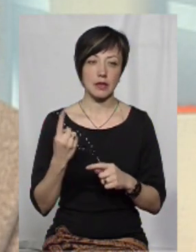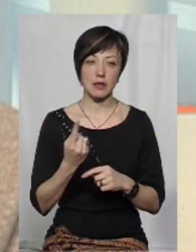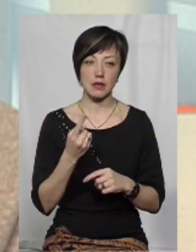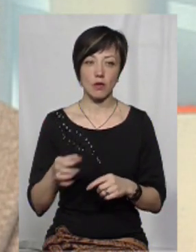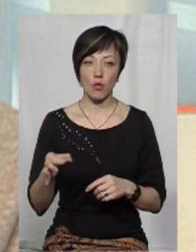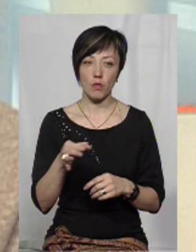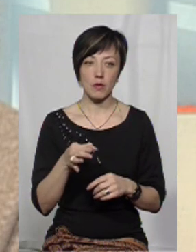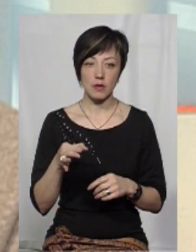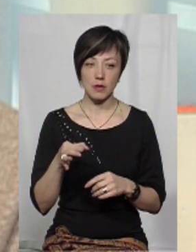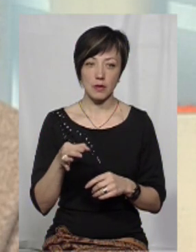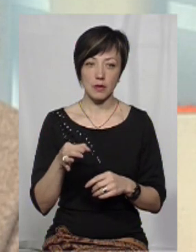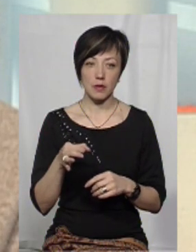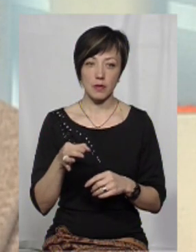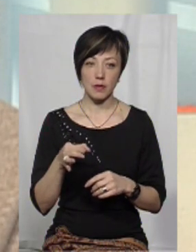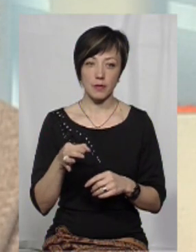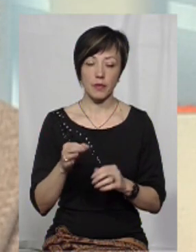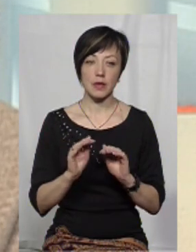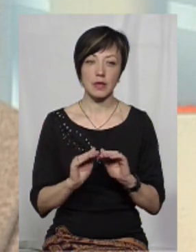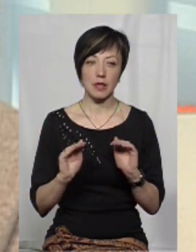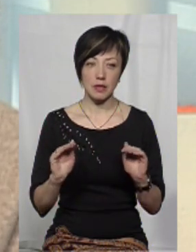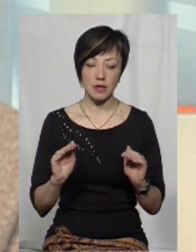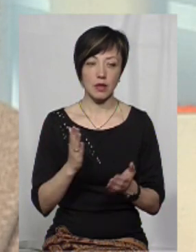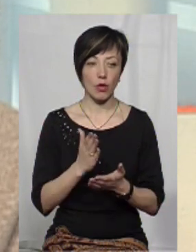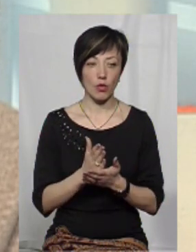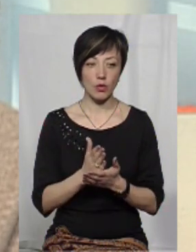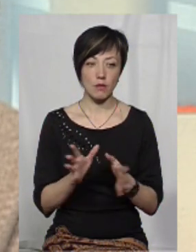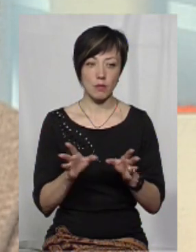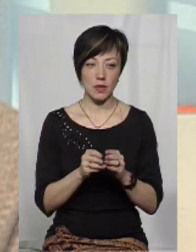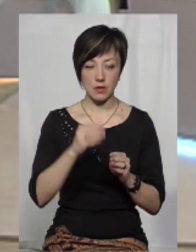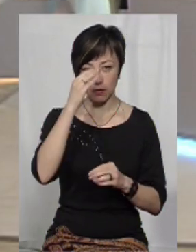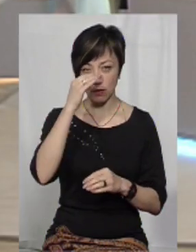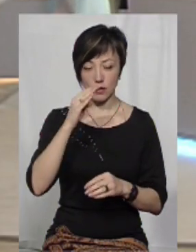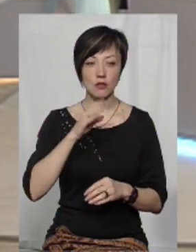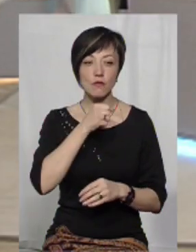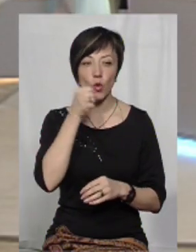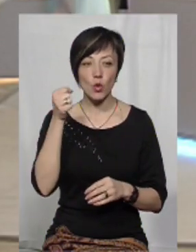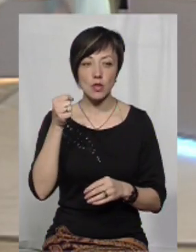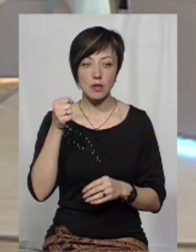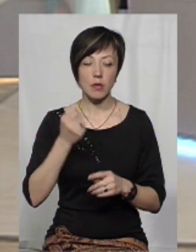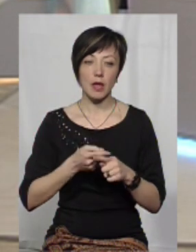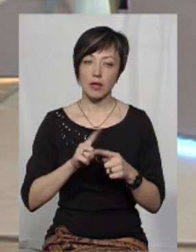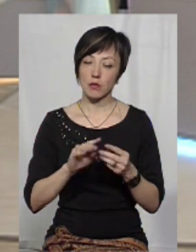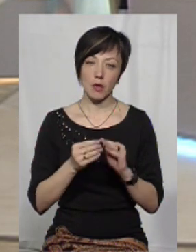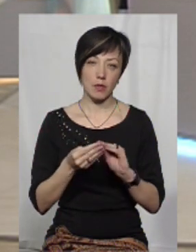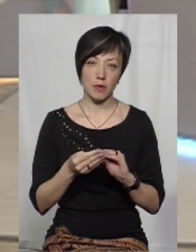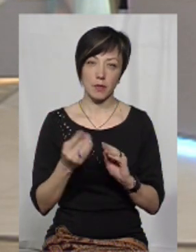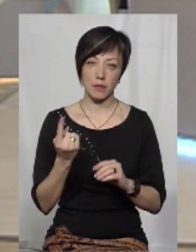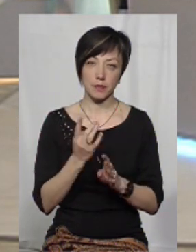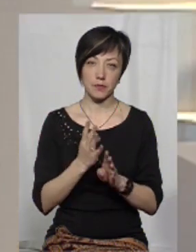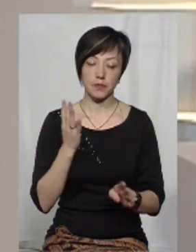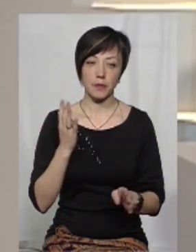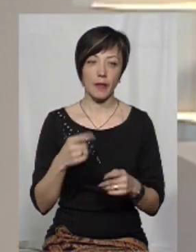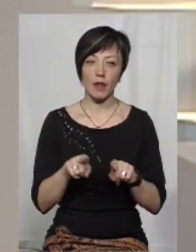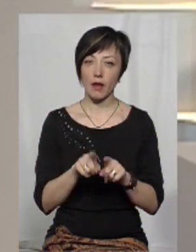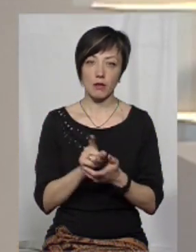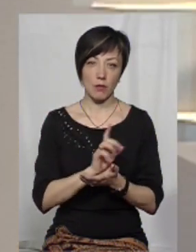нас область, где дети находятся вместе с взрослыми. И я думаю, что эта проблема вскоре будет це решена. Не,